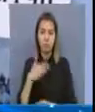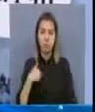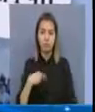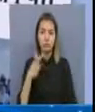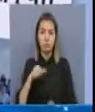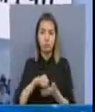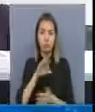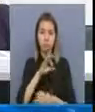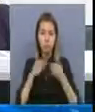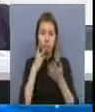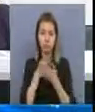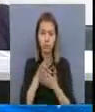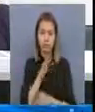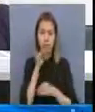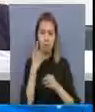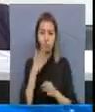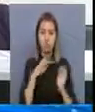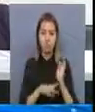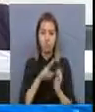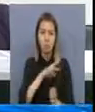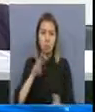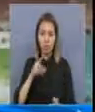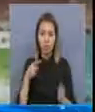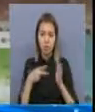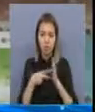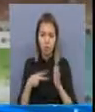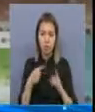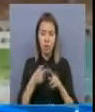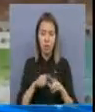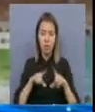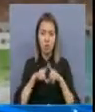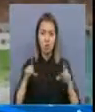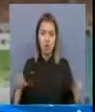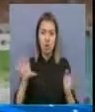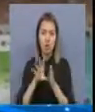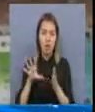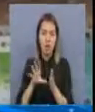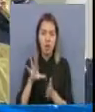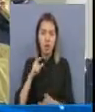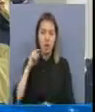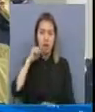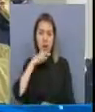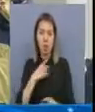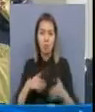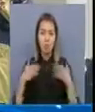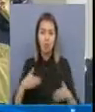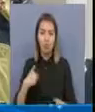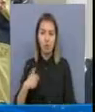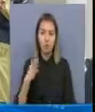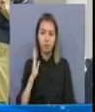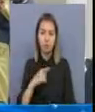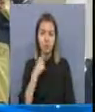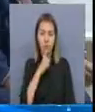пайдалануға қатысты жобаны ұсынды. Жоба құны 570 миллион теңгені құрайды. Бұл мектептерде электр энергиясын үнемдеуге үлкен септігін